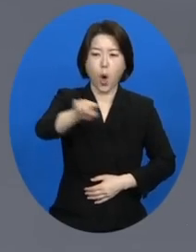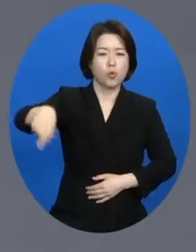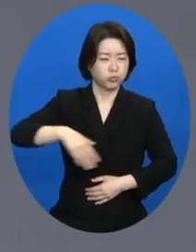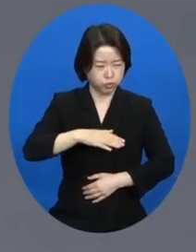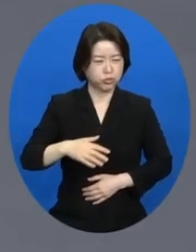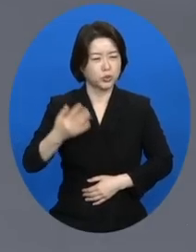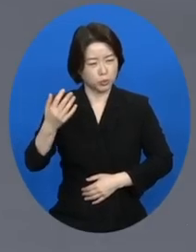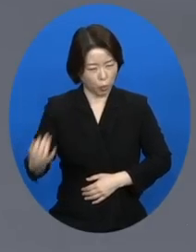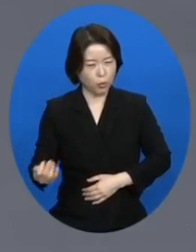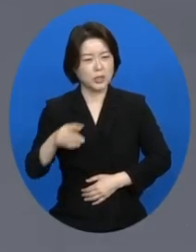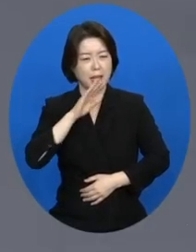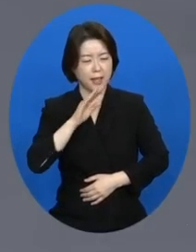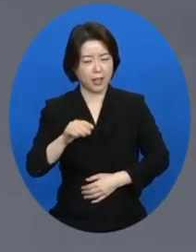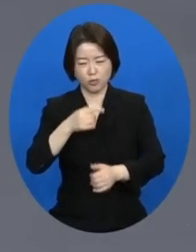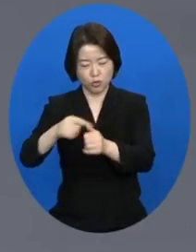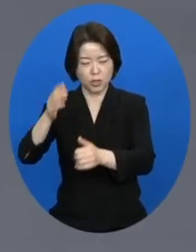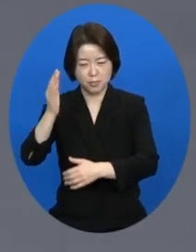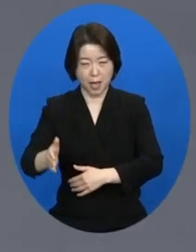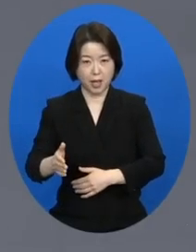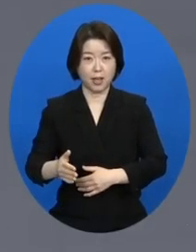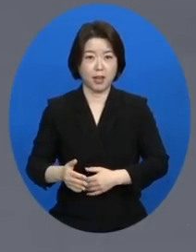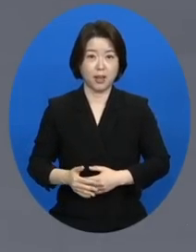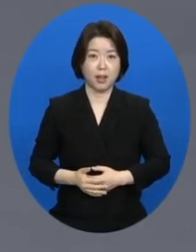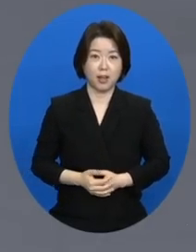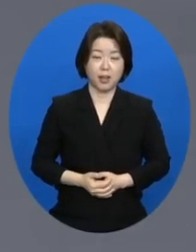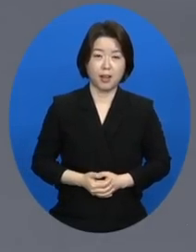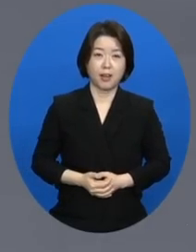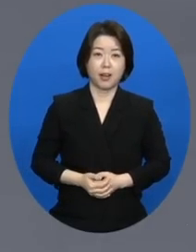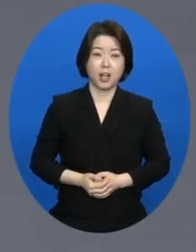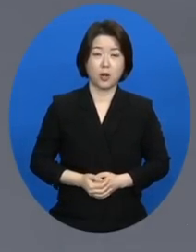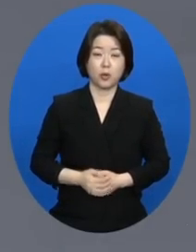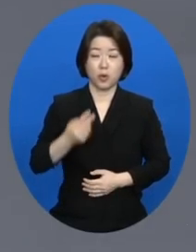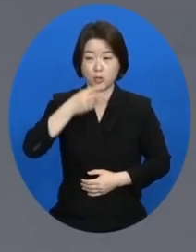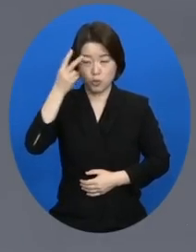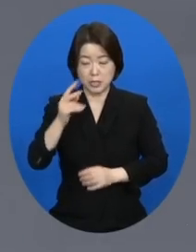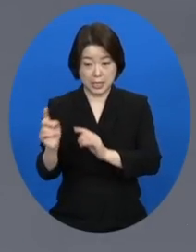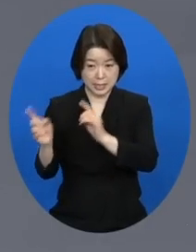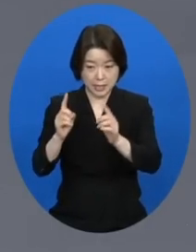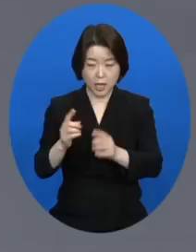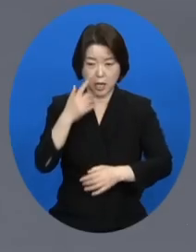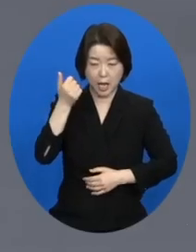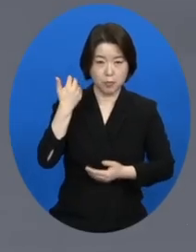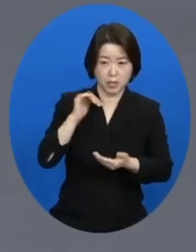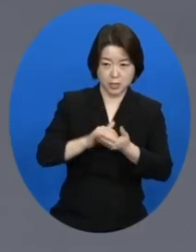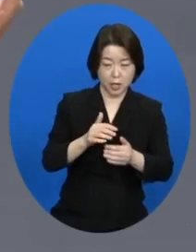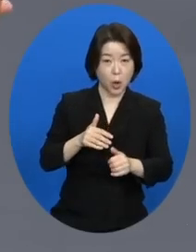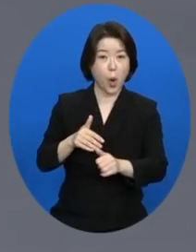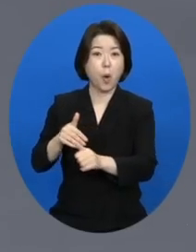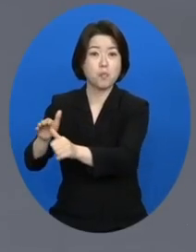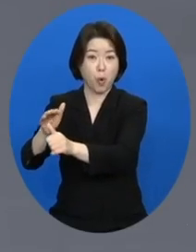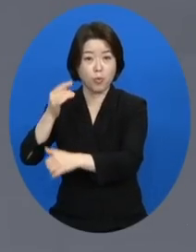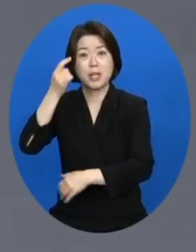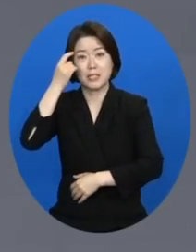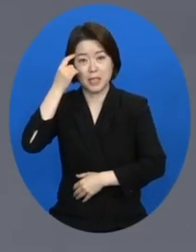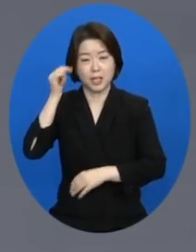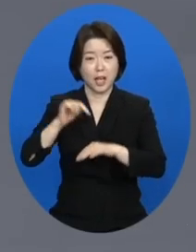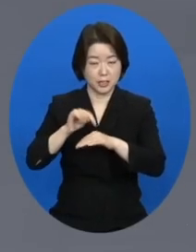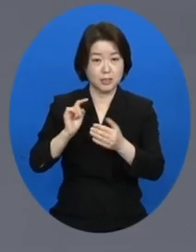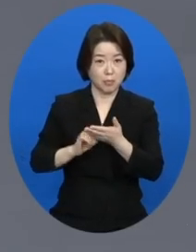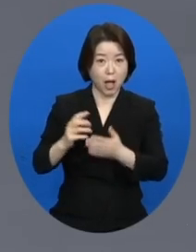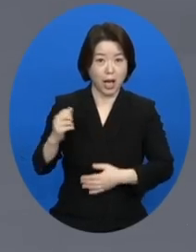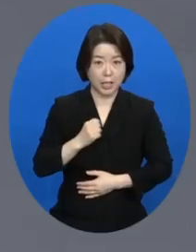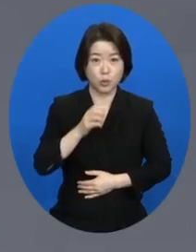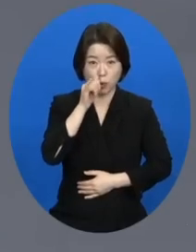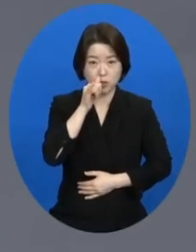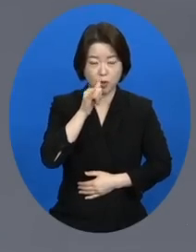죽여서 되겠느냐 이거예요. 루벤은 이 요셉을 살려서 아버지에게 다시 되돌아 보내려고 하는 그 마음을